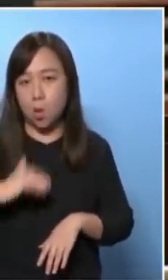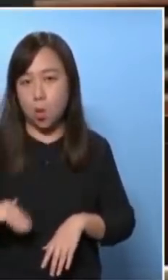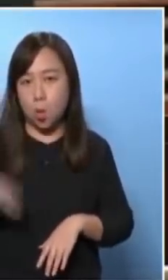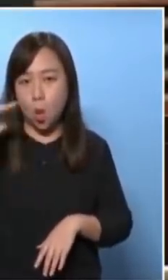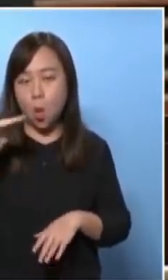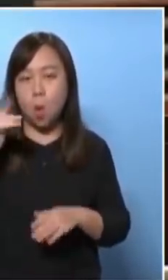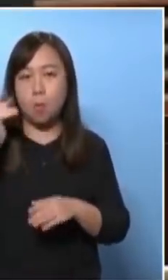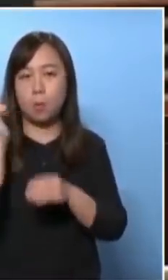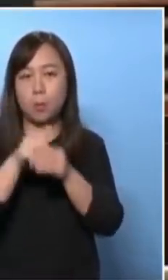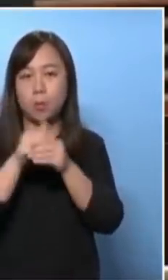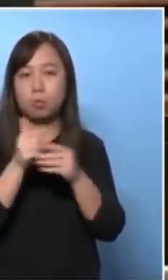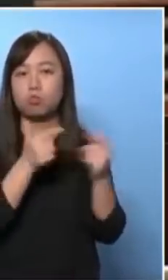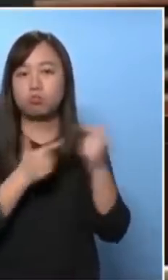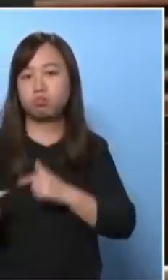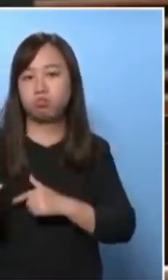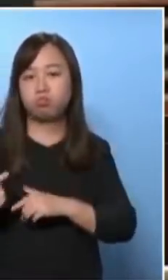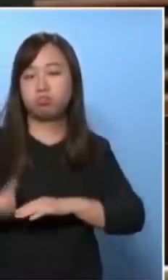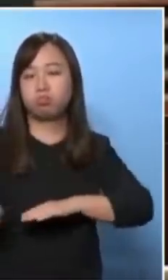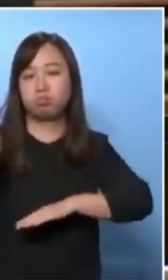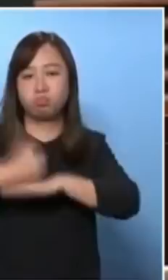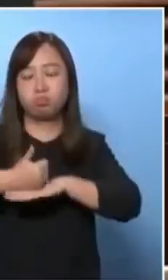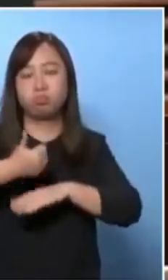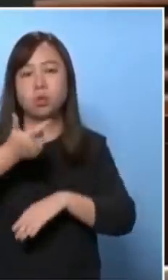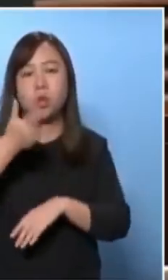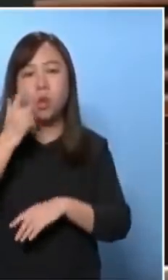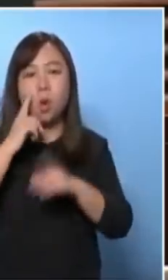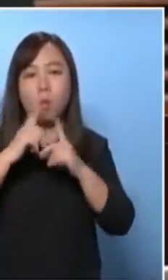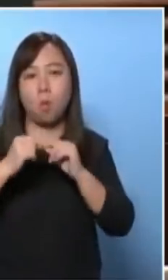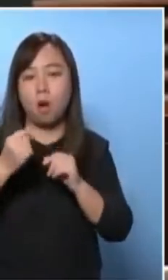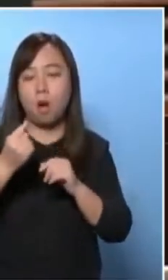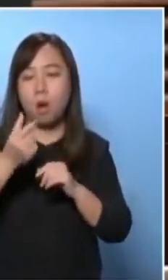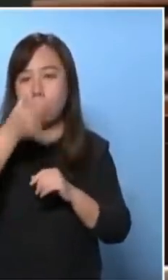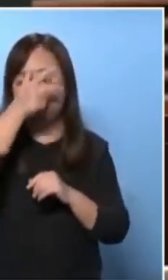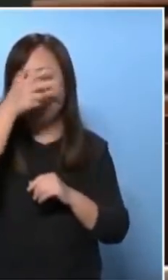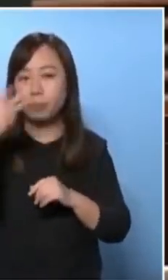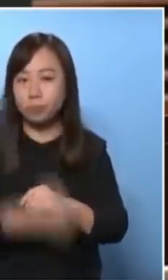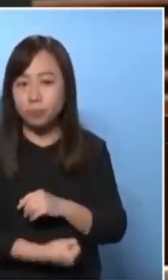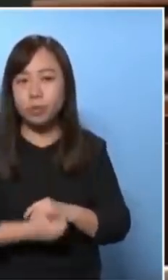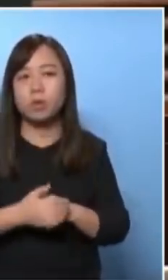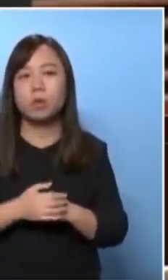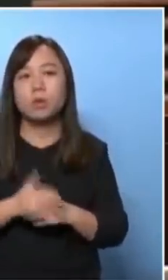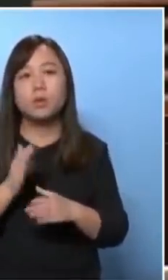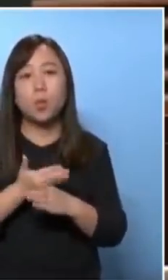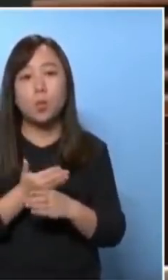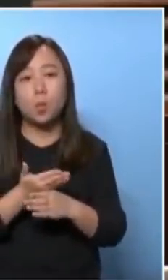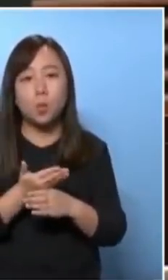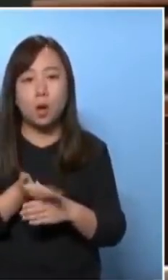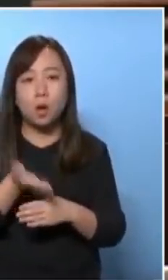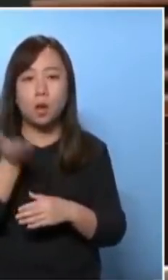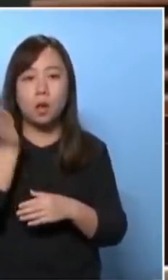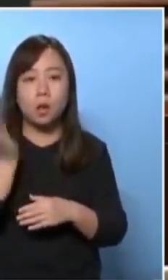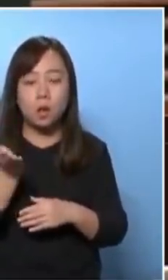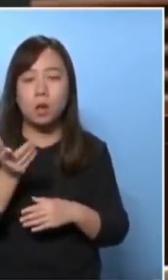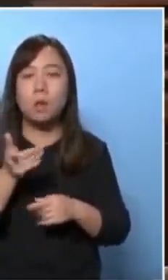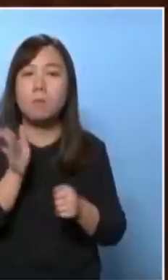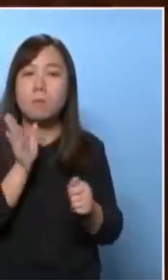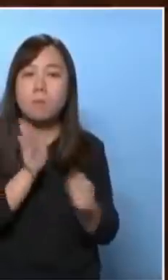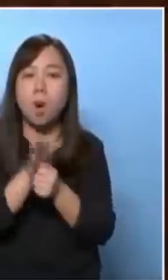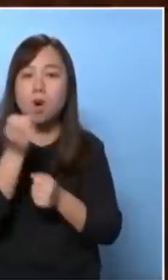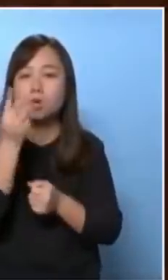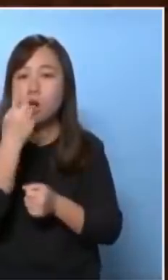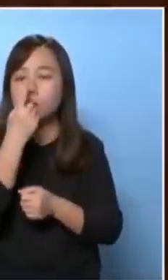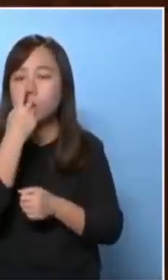票連任台灣總統，是因為你幫蔡英文起死回